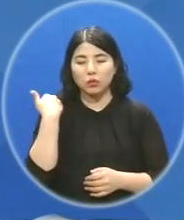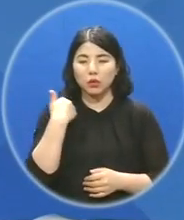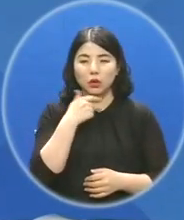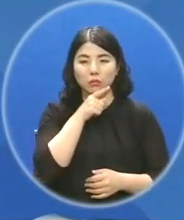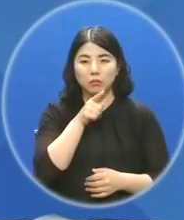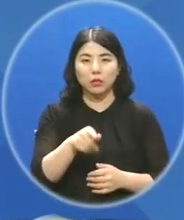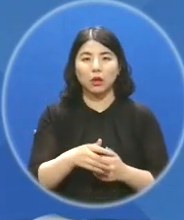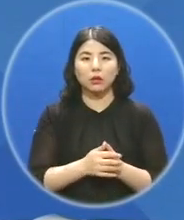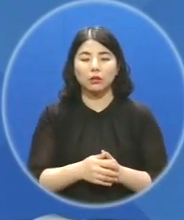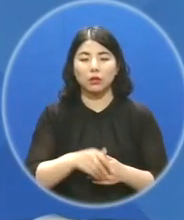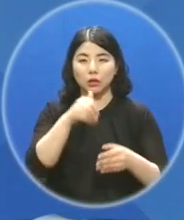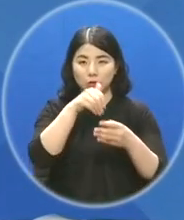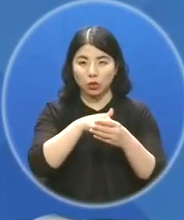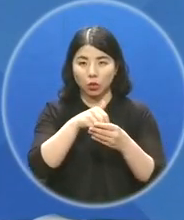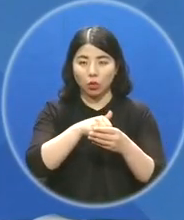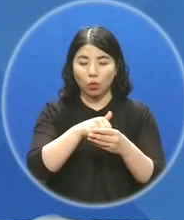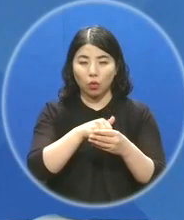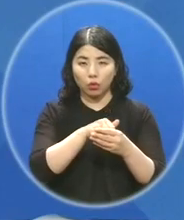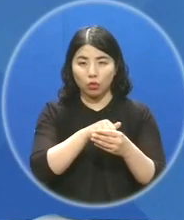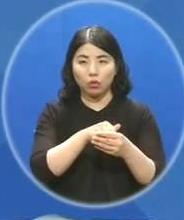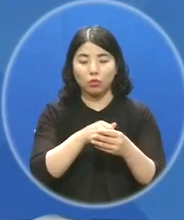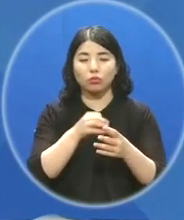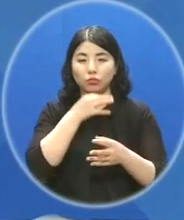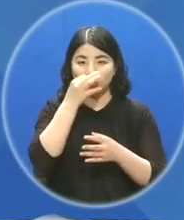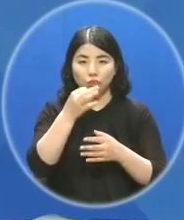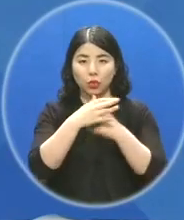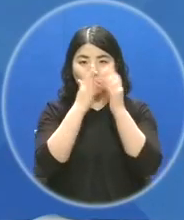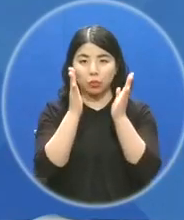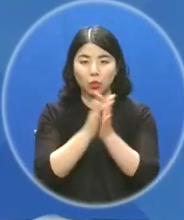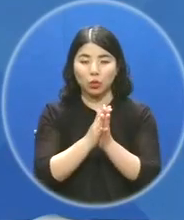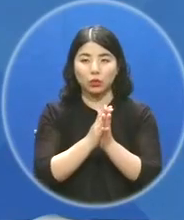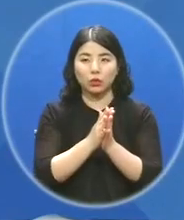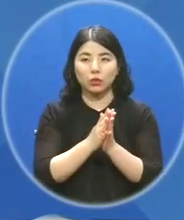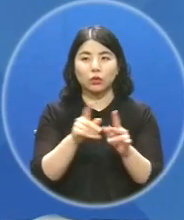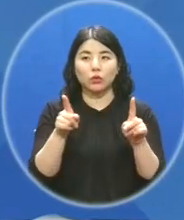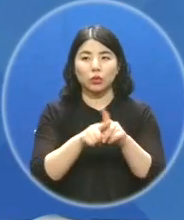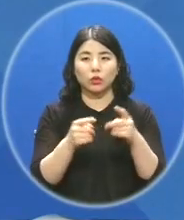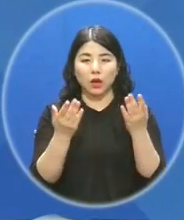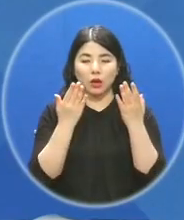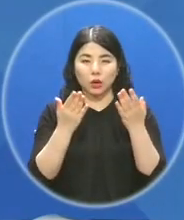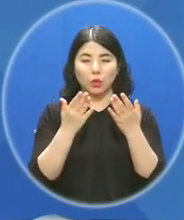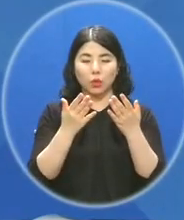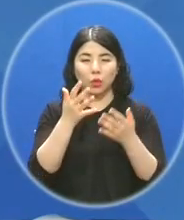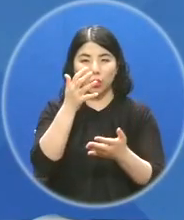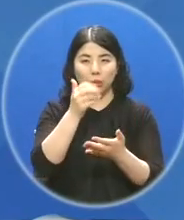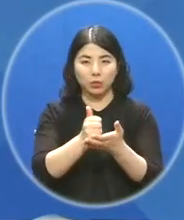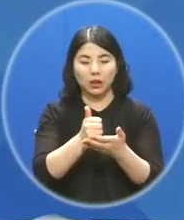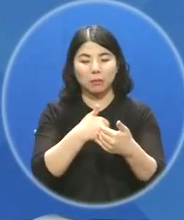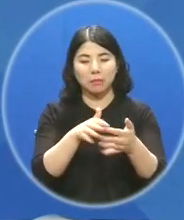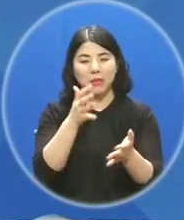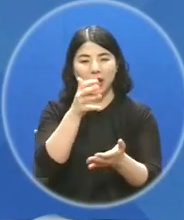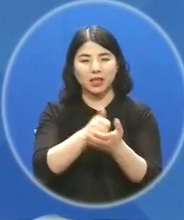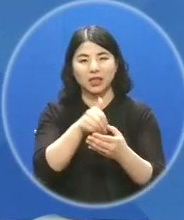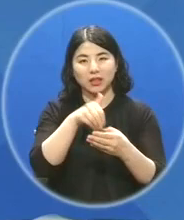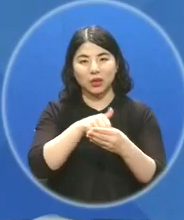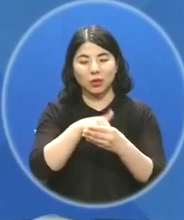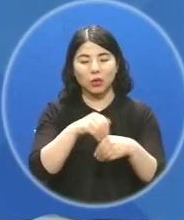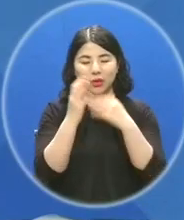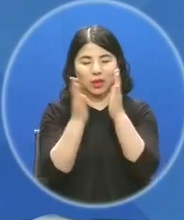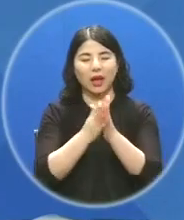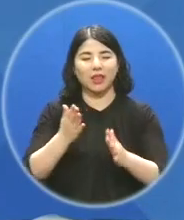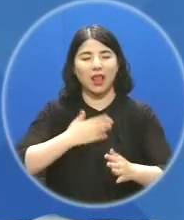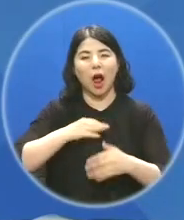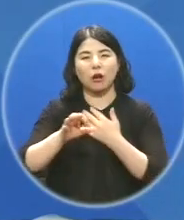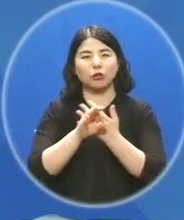그렇죠. 결과적으로 그러니까 선거와 투표라고 불려지는 모든 초등학교 반장 선거도 그렇죠. 그렇지 않습니까? 손 들고